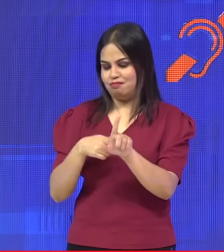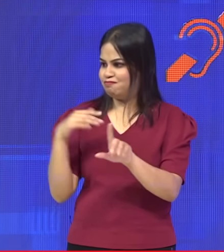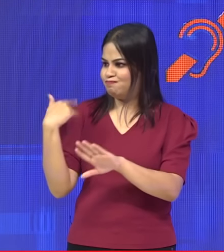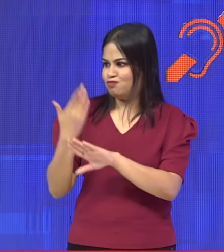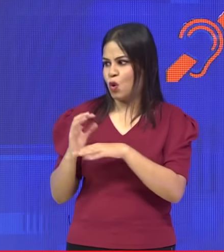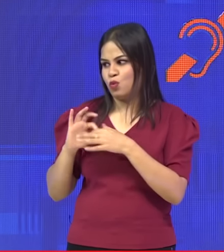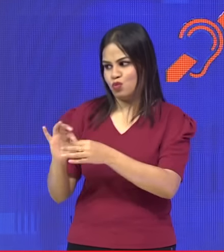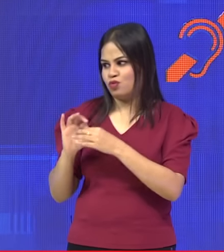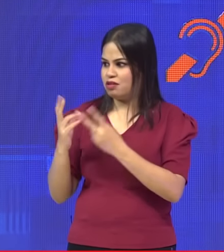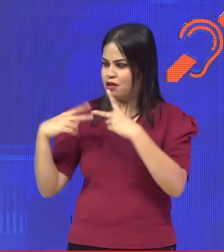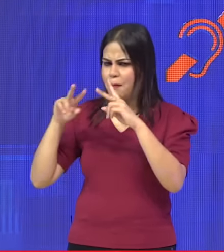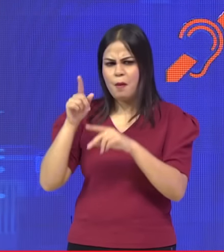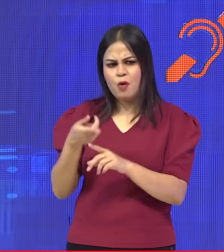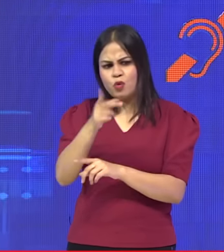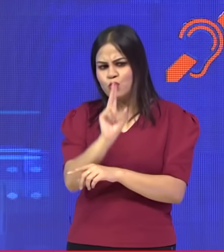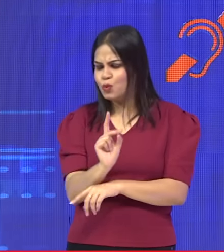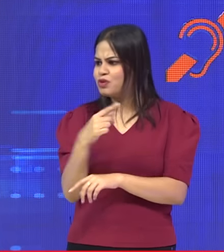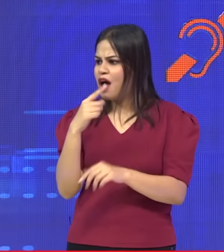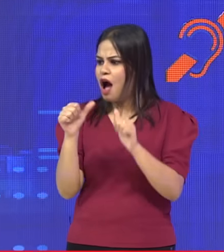आमिर खान